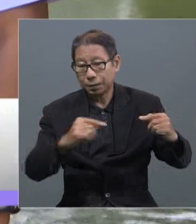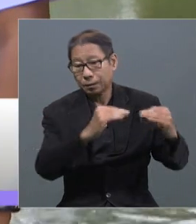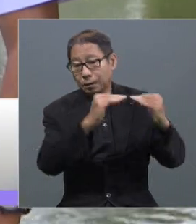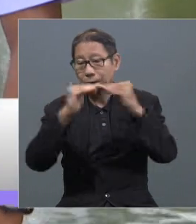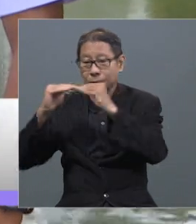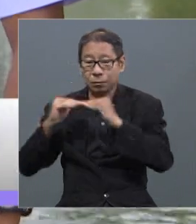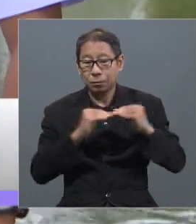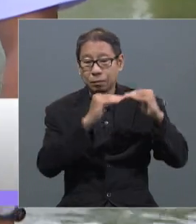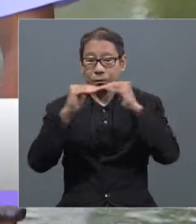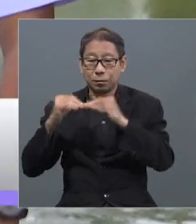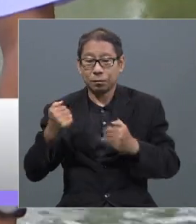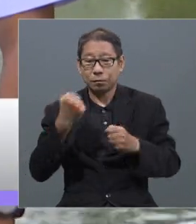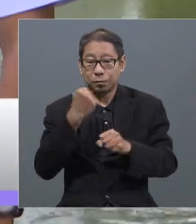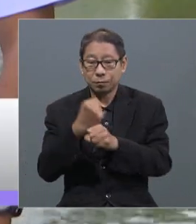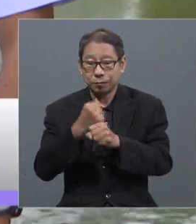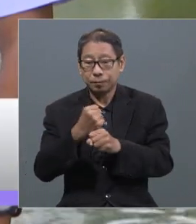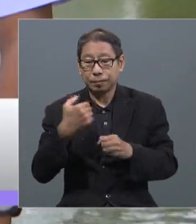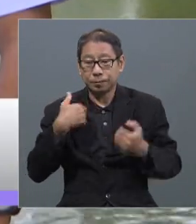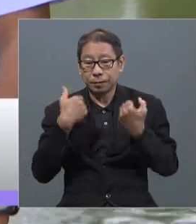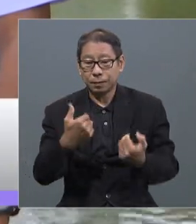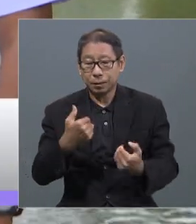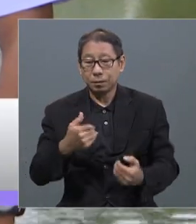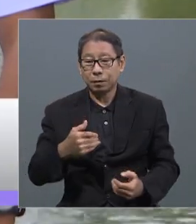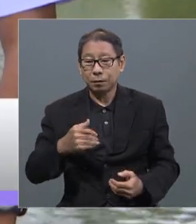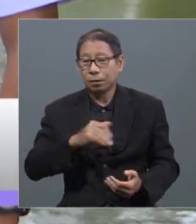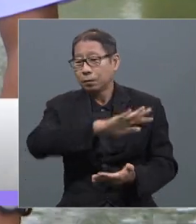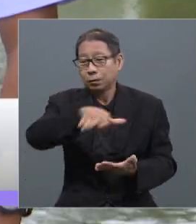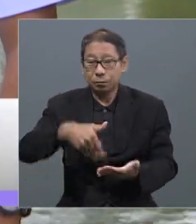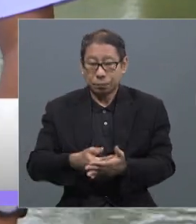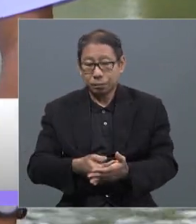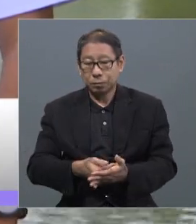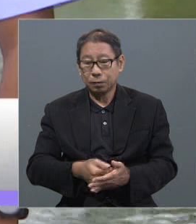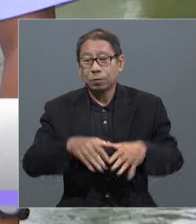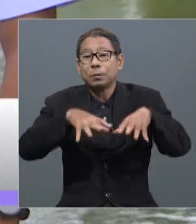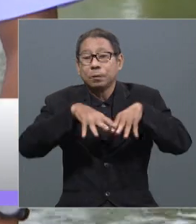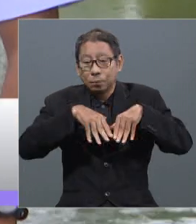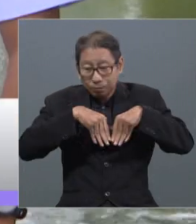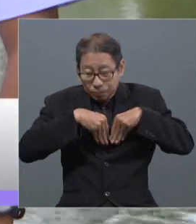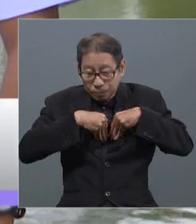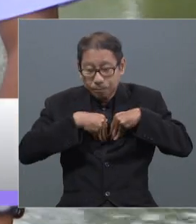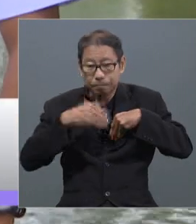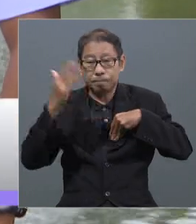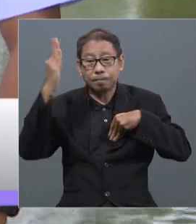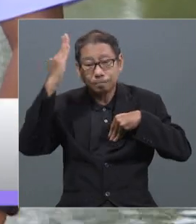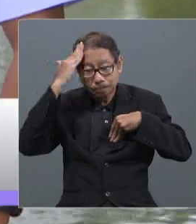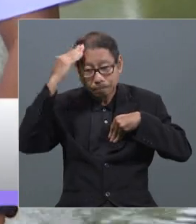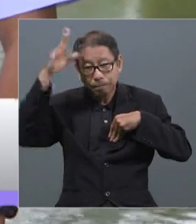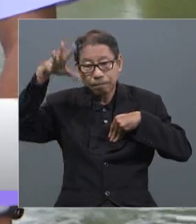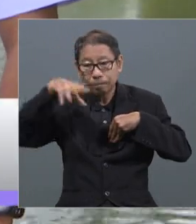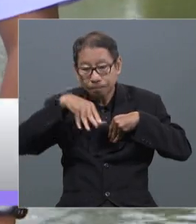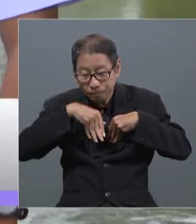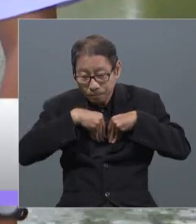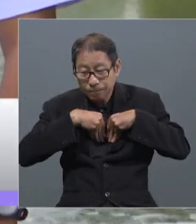ที่เป็นมิชชั่นที่เราชาวรพร.ทุกคนเนี่ยได้รับมาใส่เกล้าใส่กระหม่อมนะ